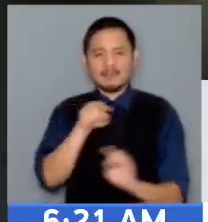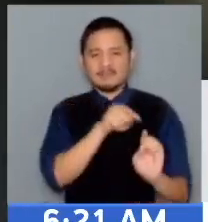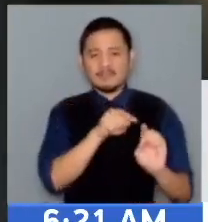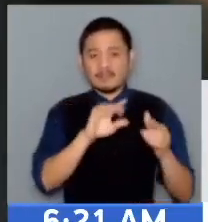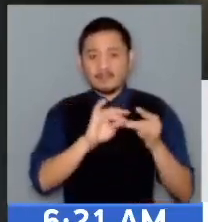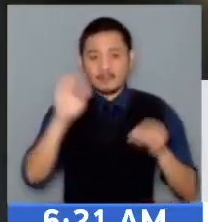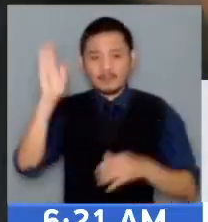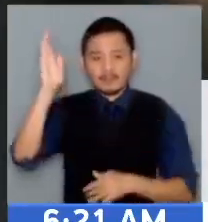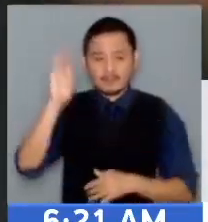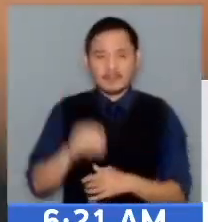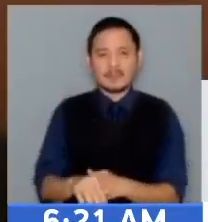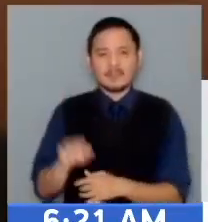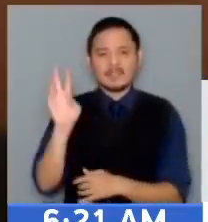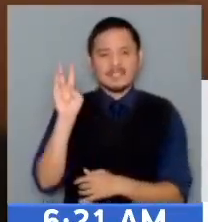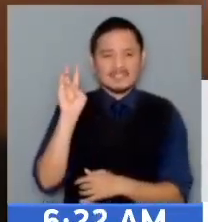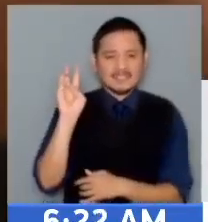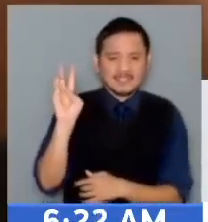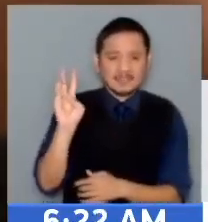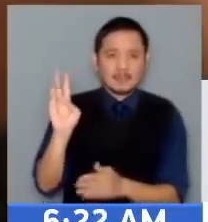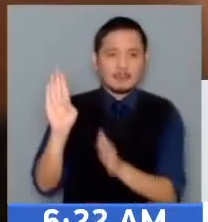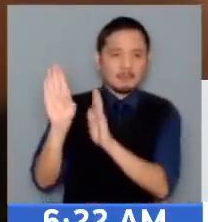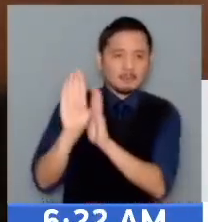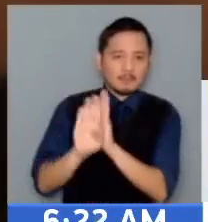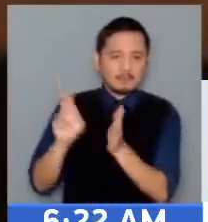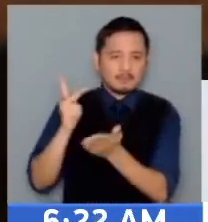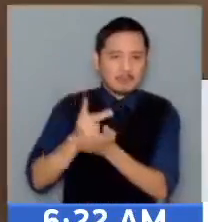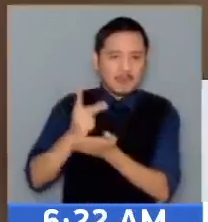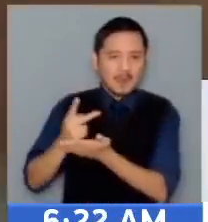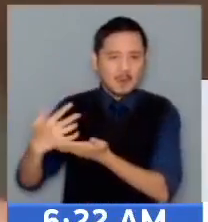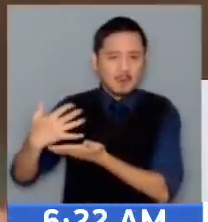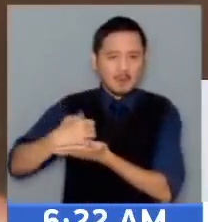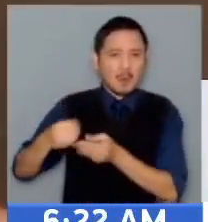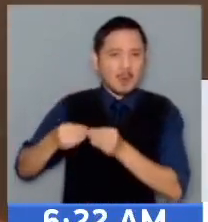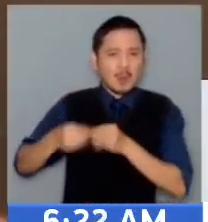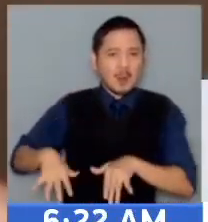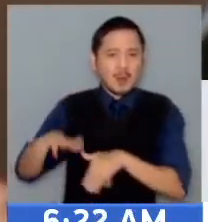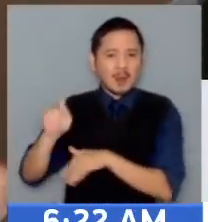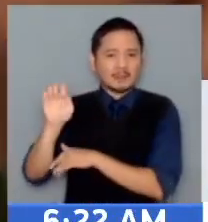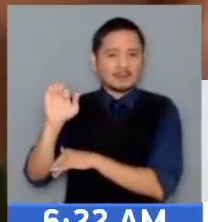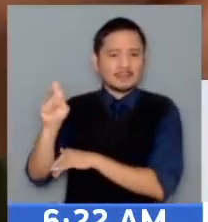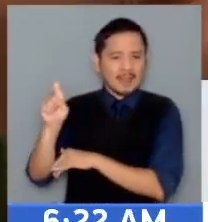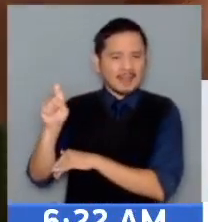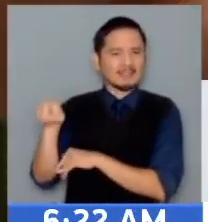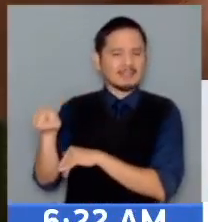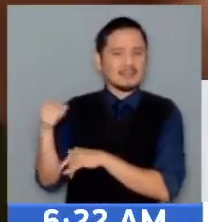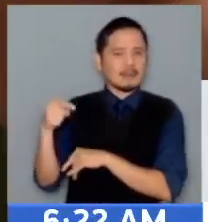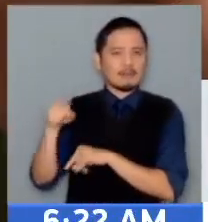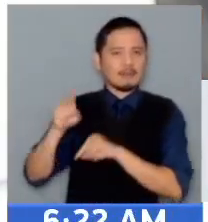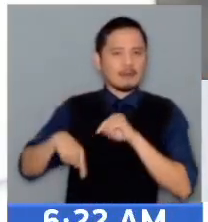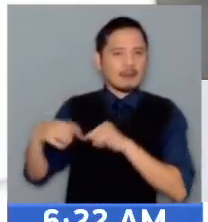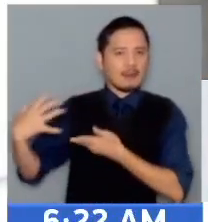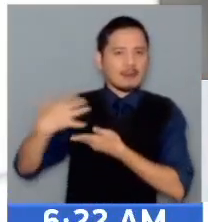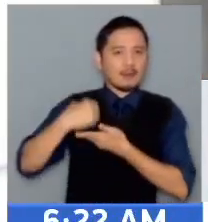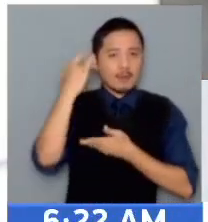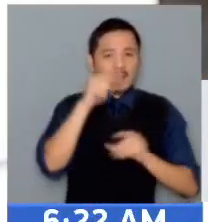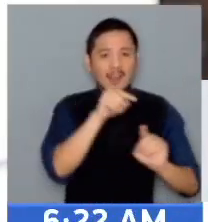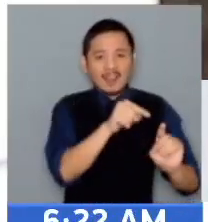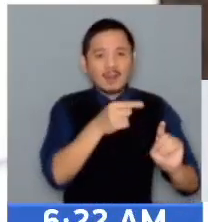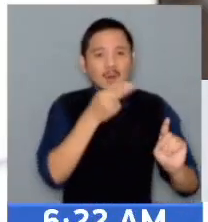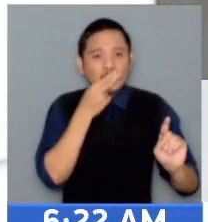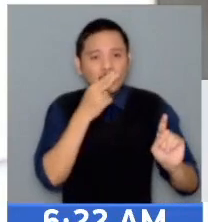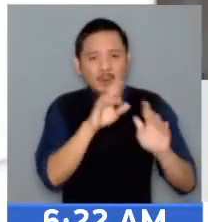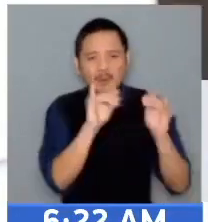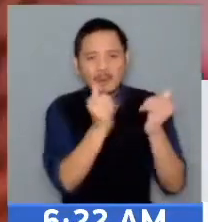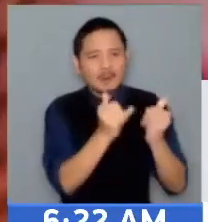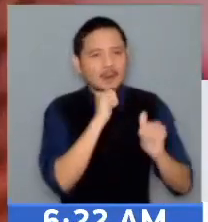hindi makokolektang sin tax ngayong taon dahil sa pagbebenta ng mga produktong tobacco na hindi nagbabayad ng tamang buwis. Naibebenta raw